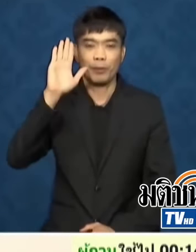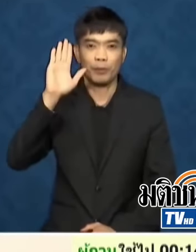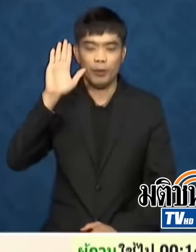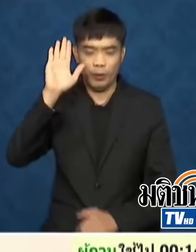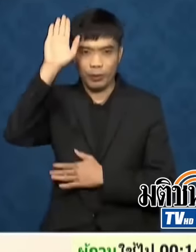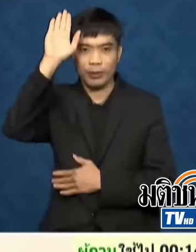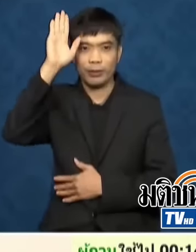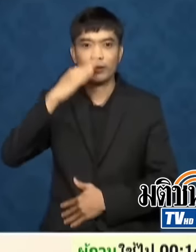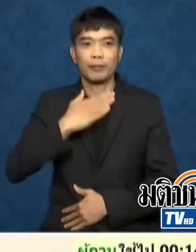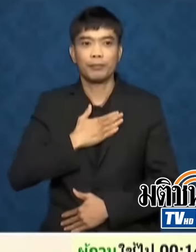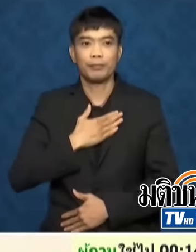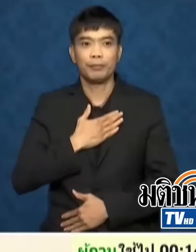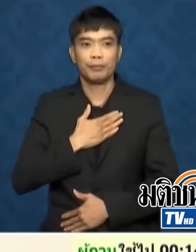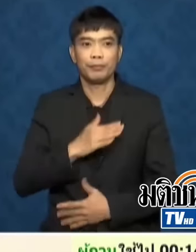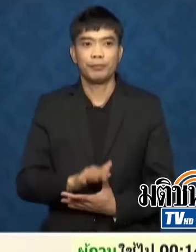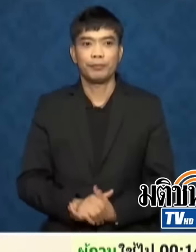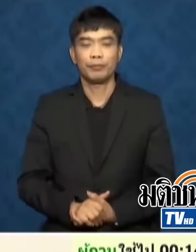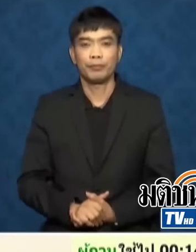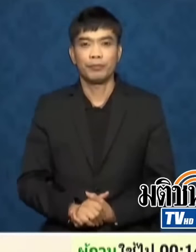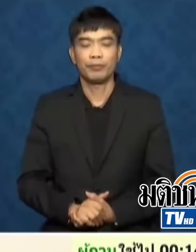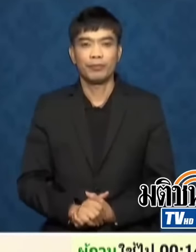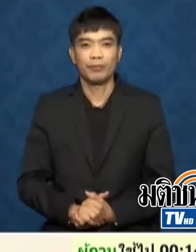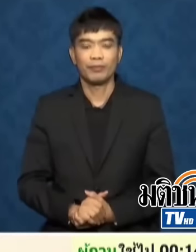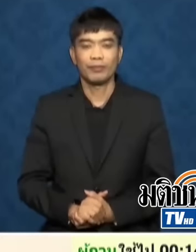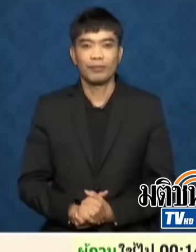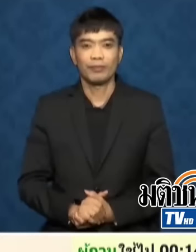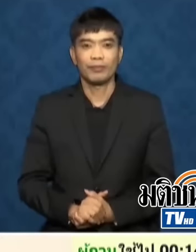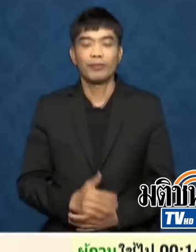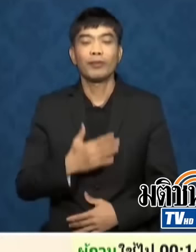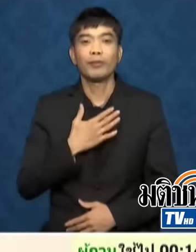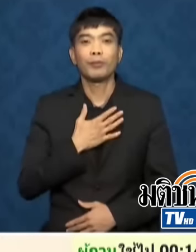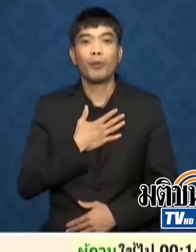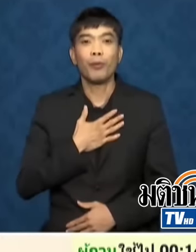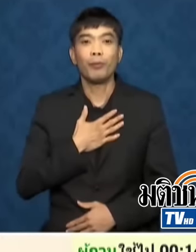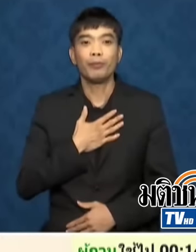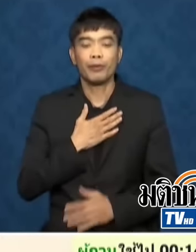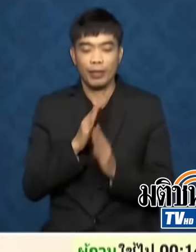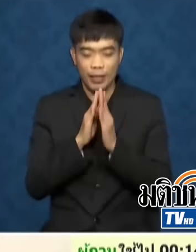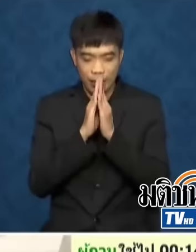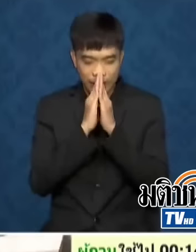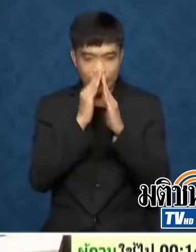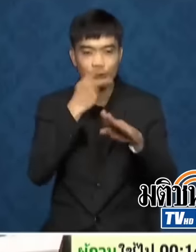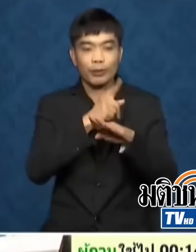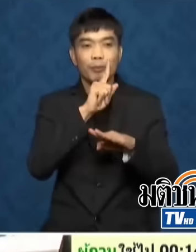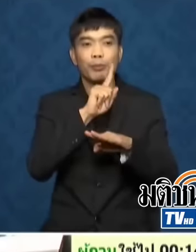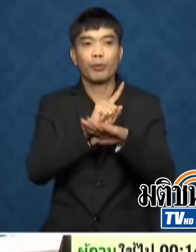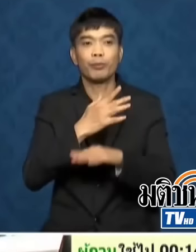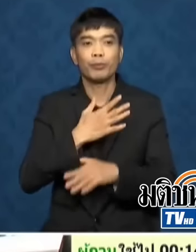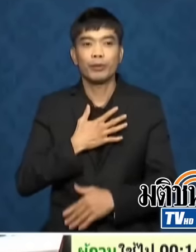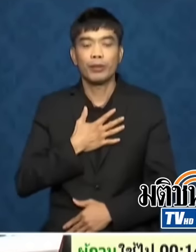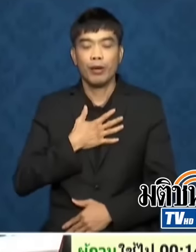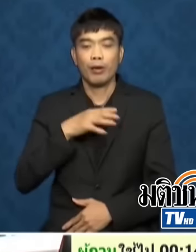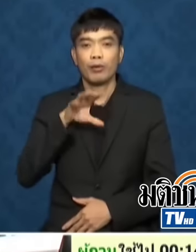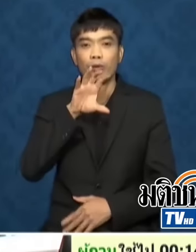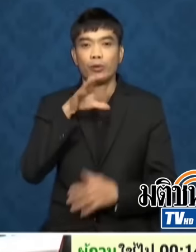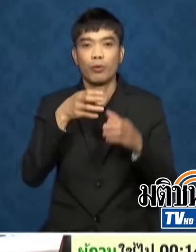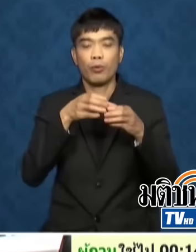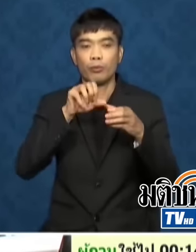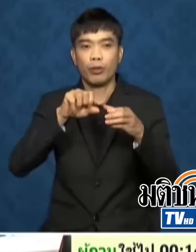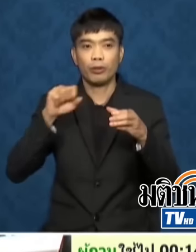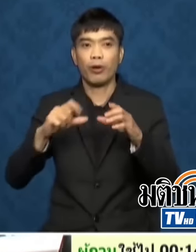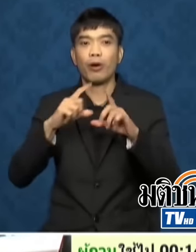ขอใช้สิทธิ์ครับ ใช้สิทธิ์พักพิงนะได้ๆครับ ท่านประธานที่เคารพผมณัฐวุฒิบัวปทุมผู้แทนราษฎรแบบบัญชีรายชื่อพรรคก้าวไกล